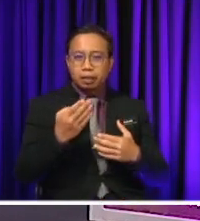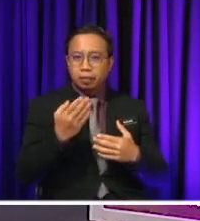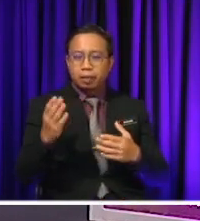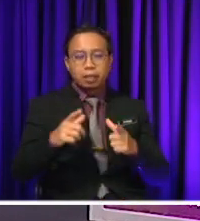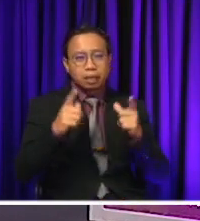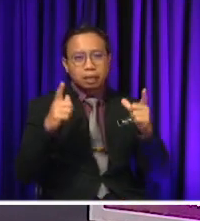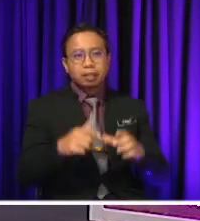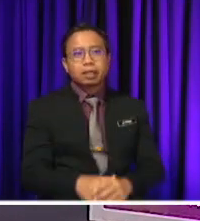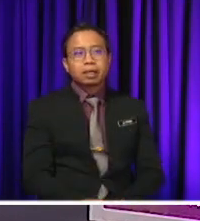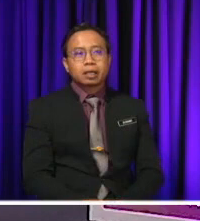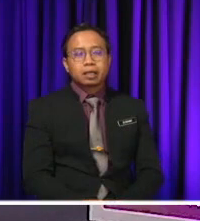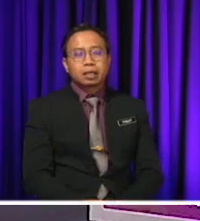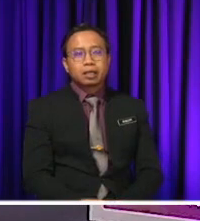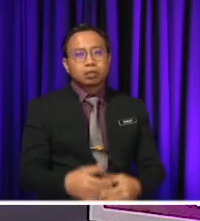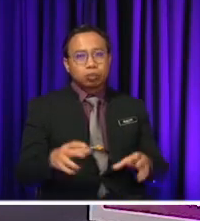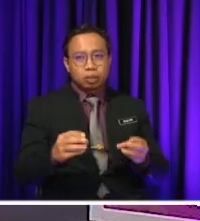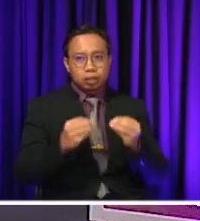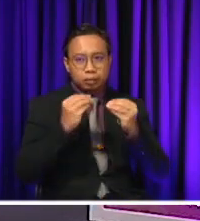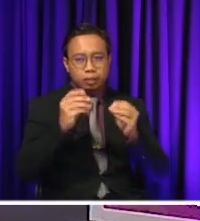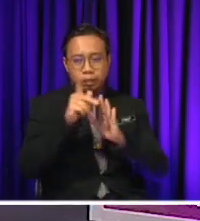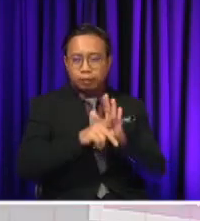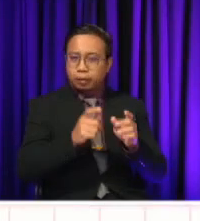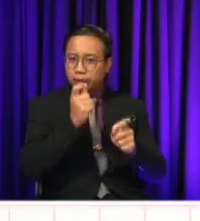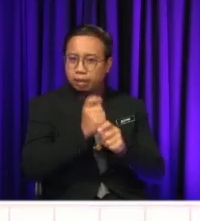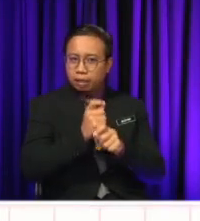tadi kamu bagi saya penasaran